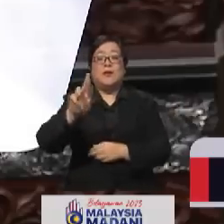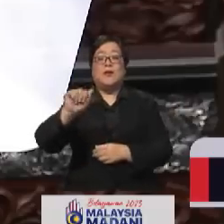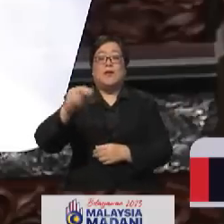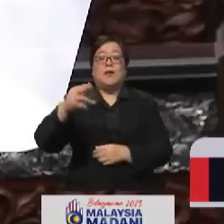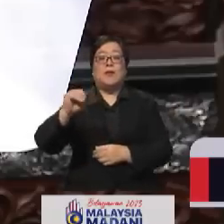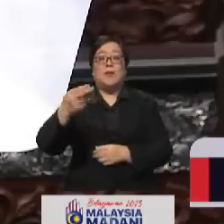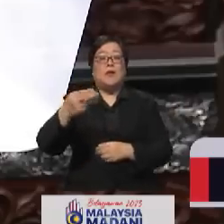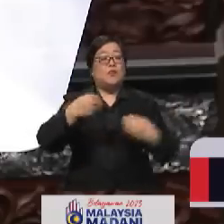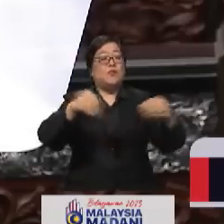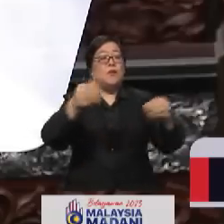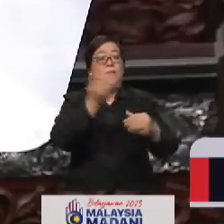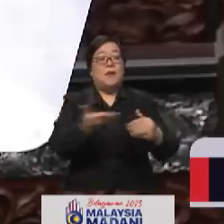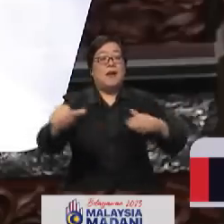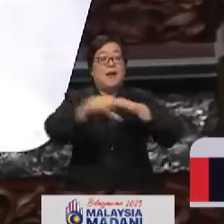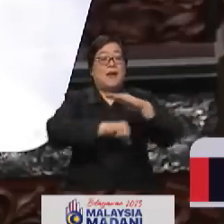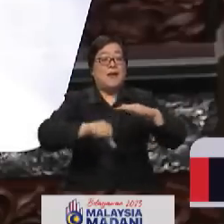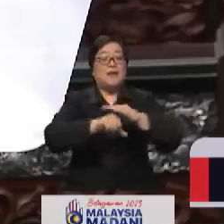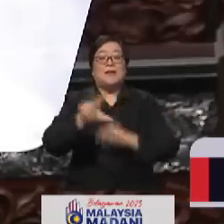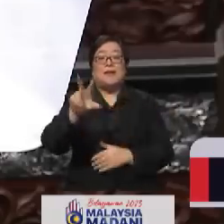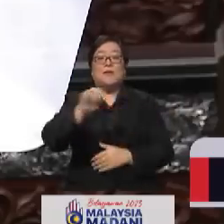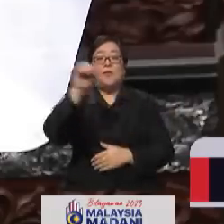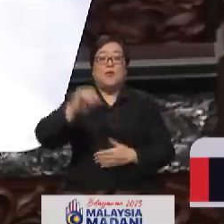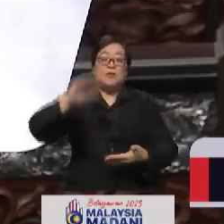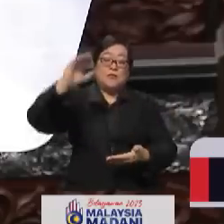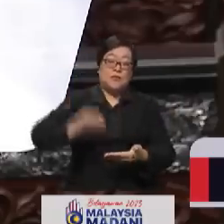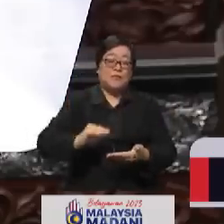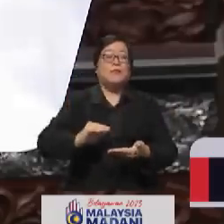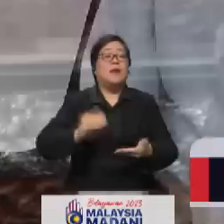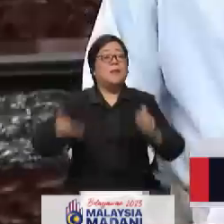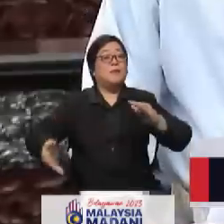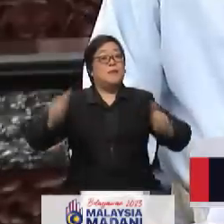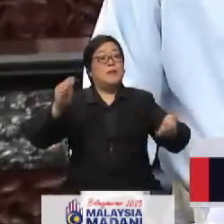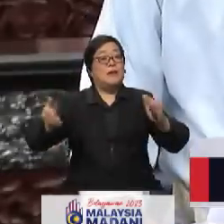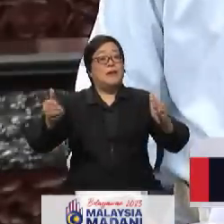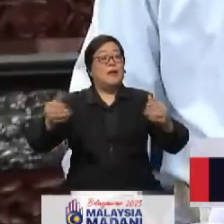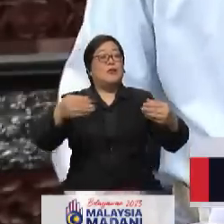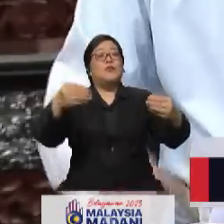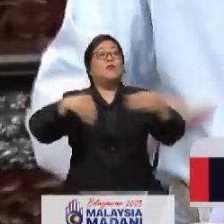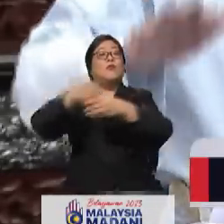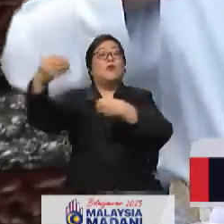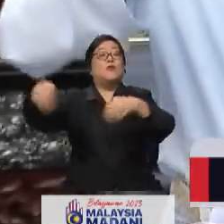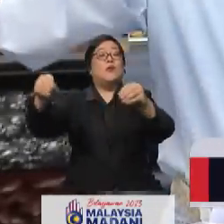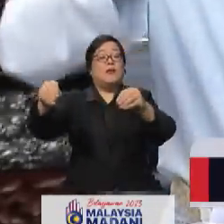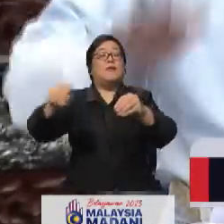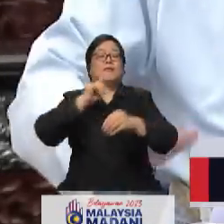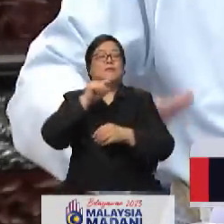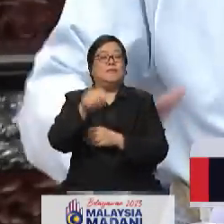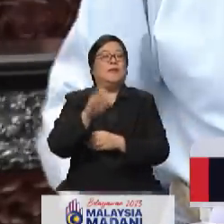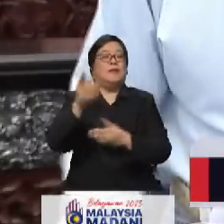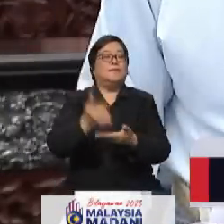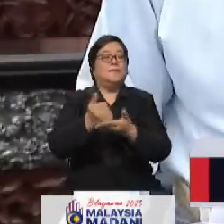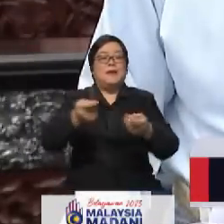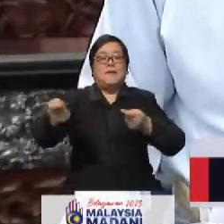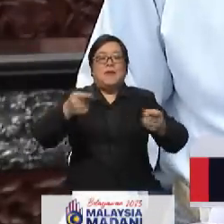menawarkan barangan asas dengan harga sehingga 30% lebih murah berbanding Pasaran akan tentunya akan